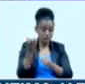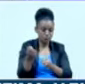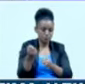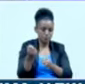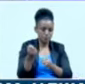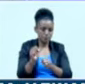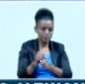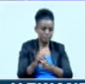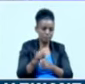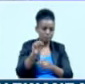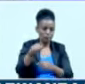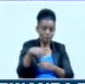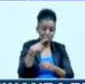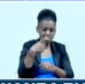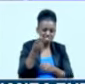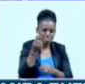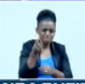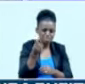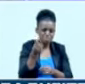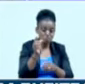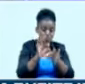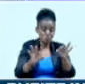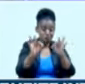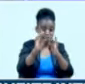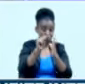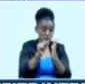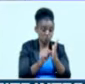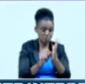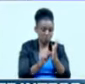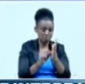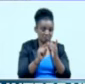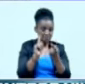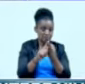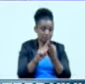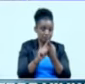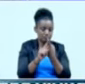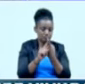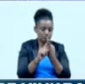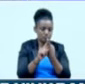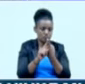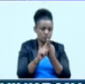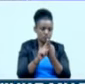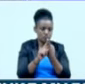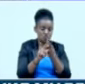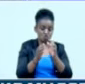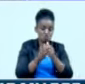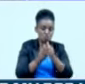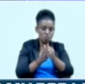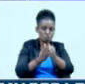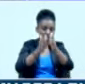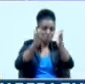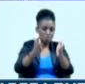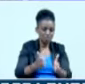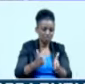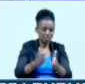Umuntu yavugamo wenda make y'ingenzi. Icya mbere nuko uruhare rw'ubuyobozi mu